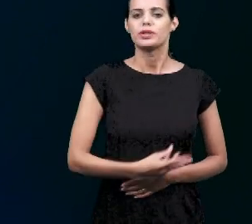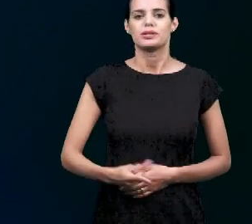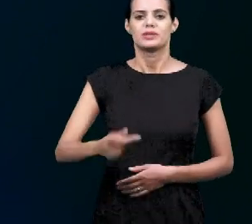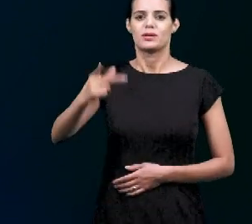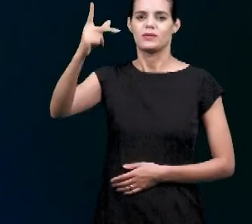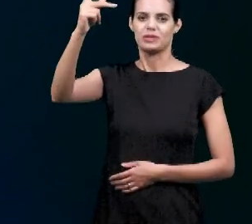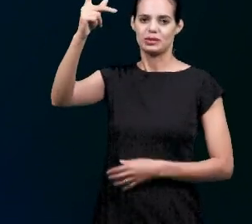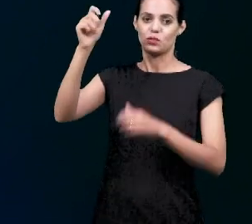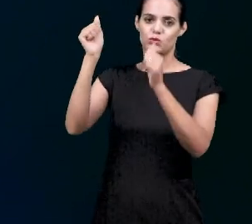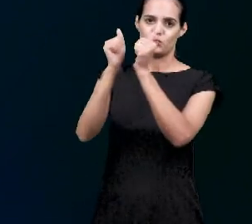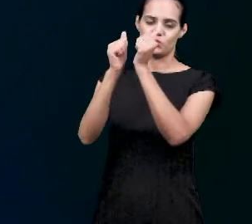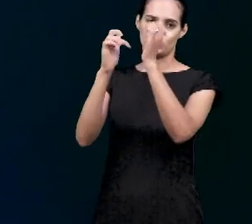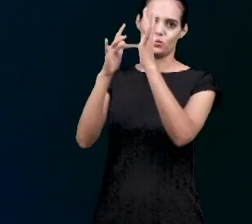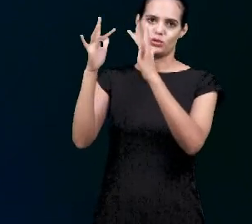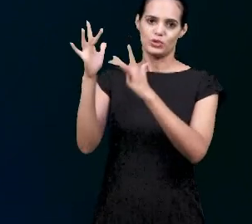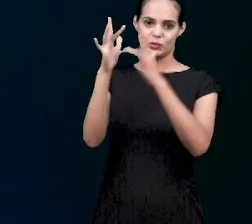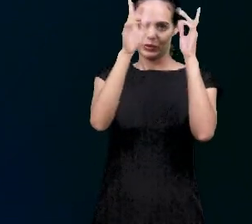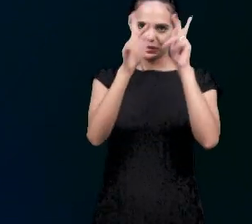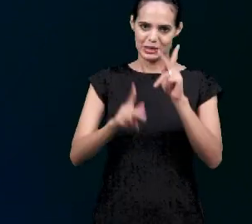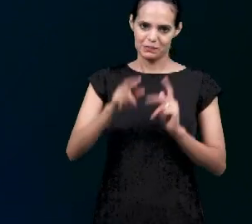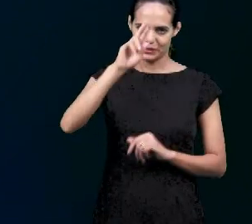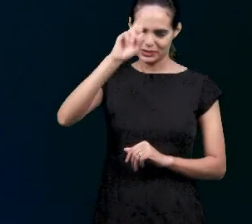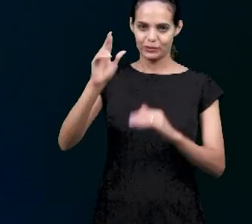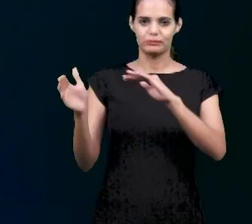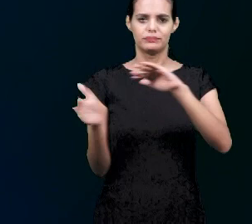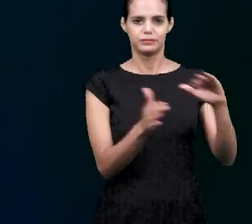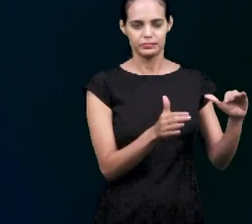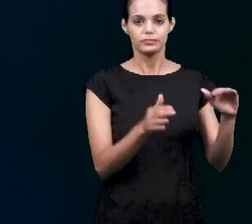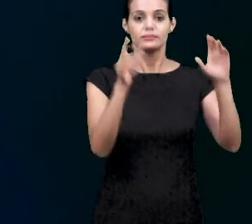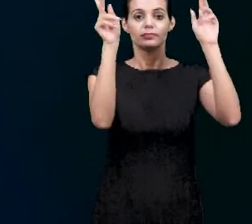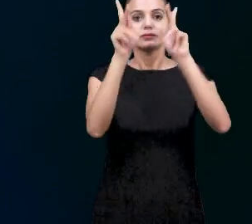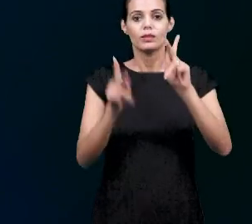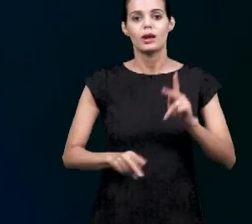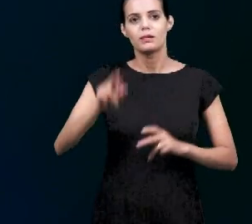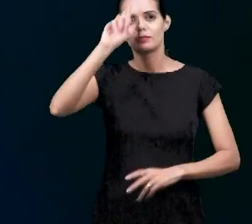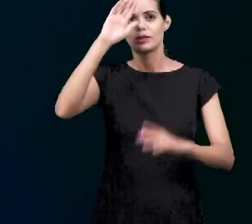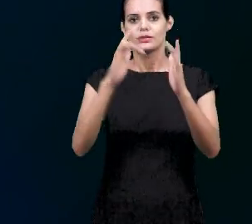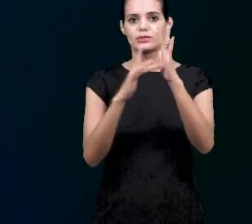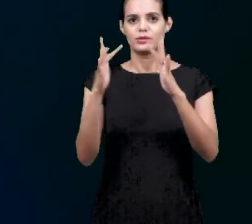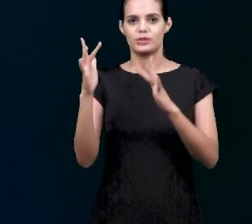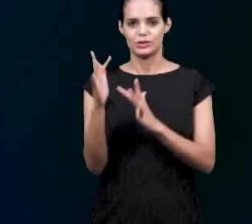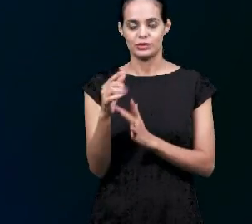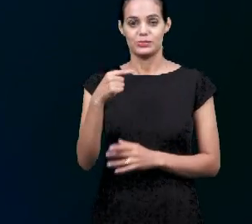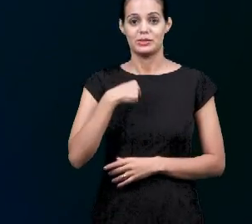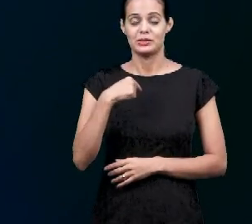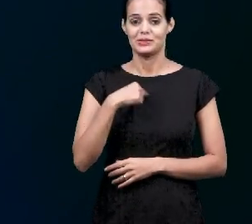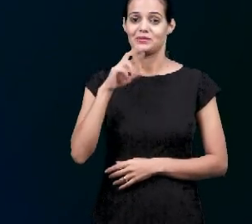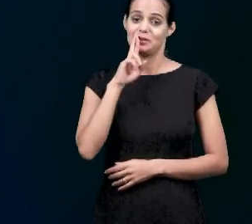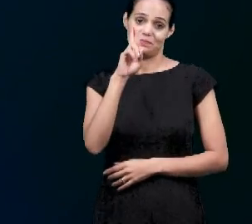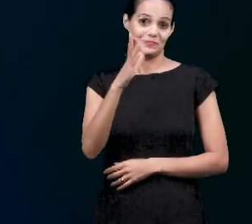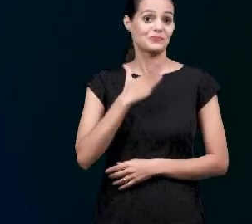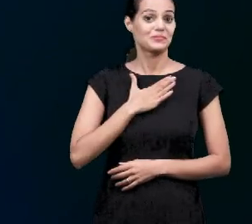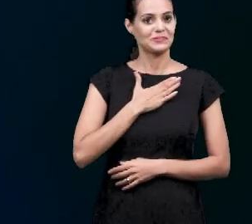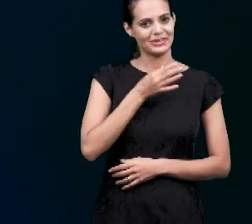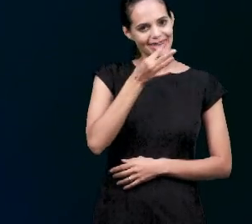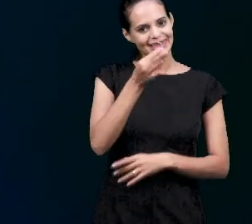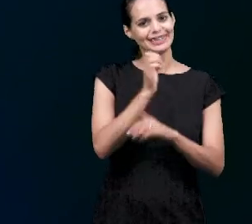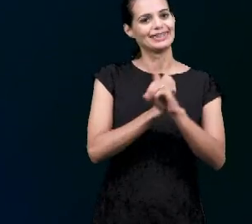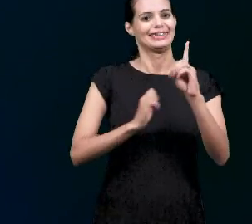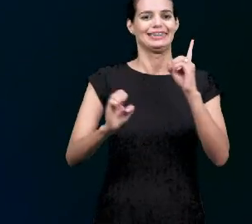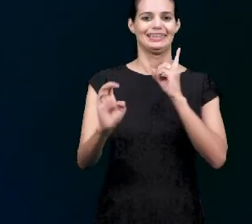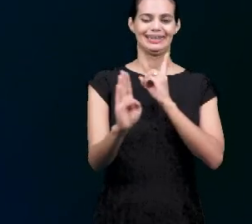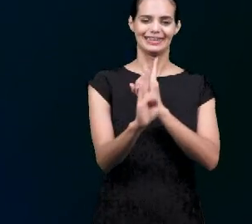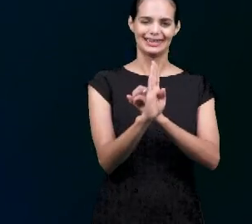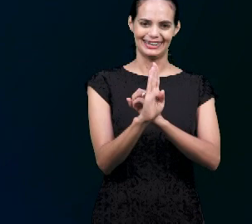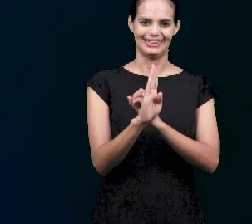religiosité, tout ce qui l'affligeait, toute la vie de mensonge, et elle est allée annoncer à tous dans la